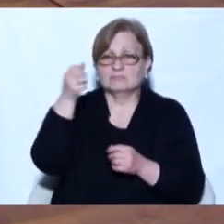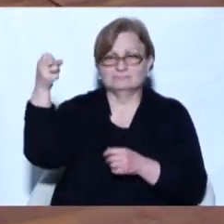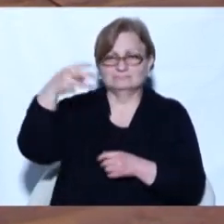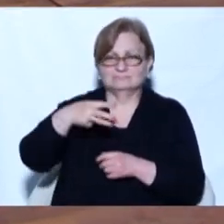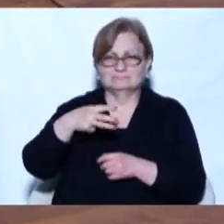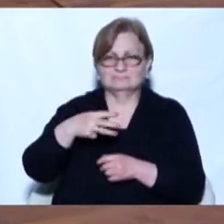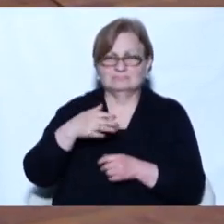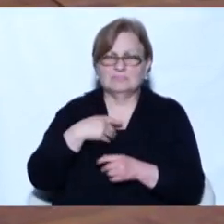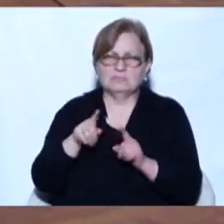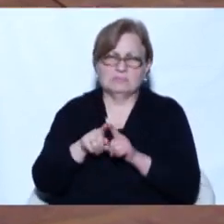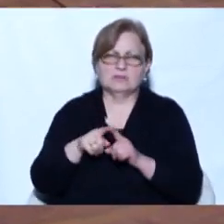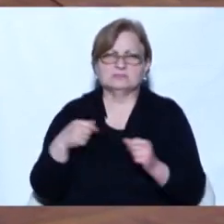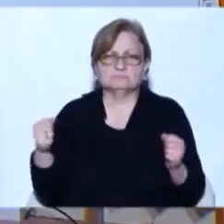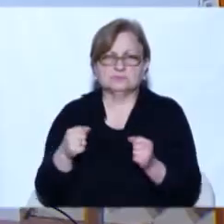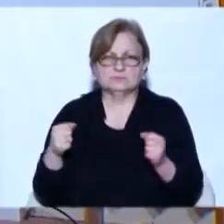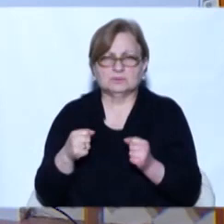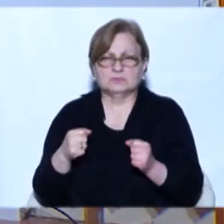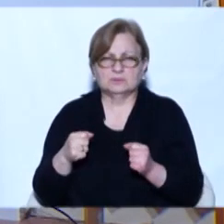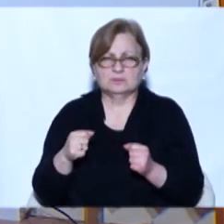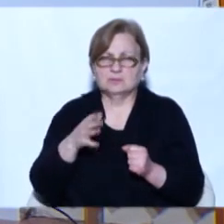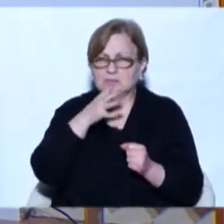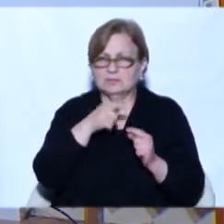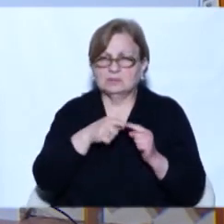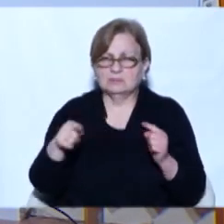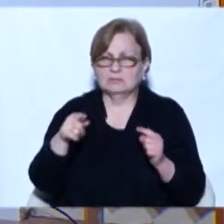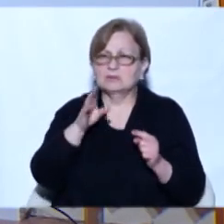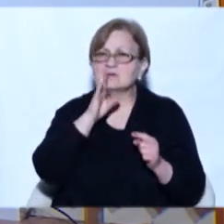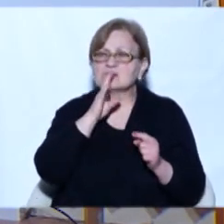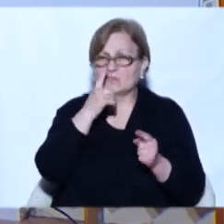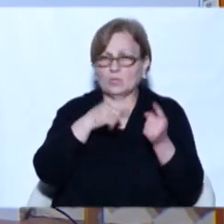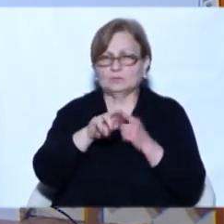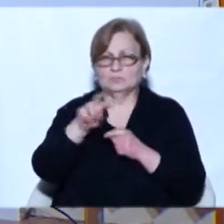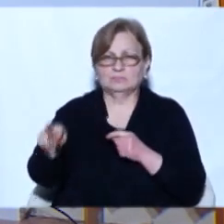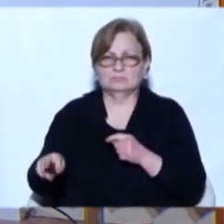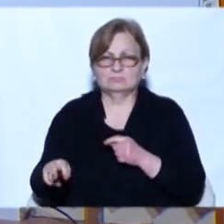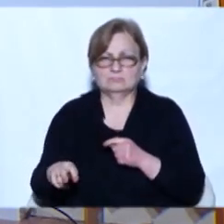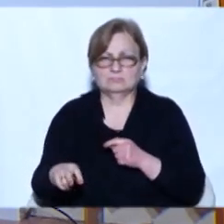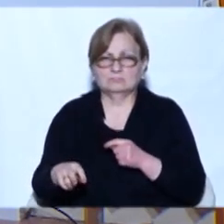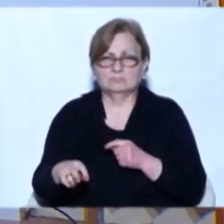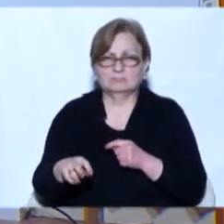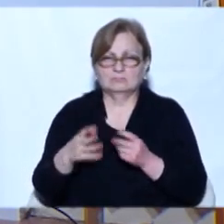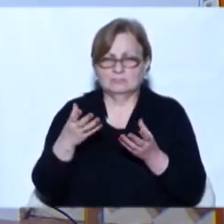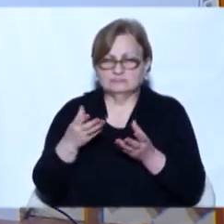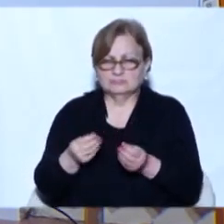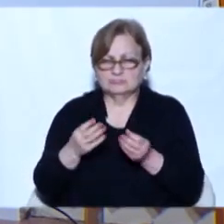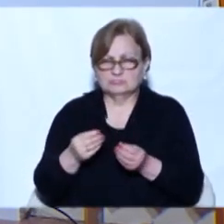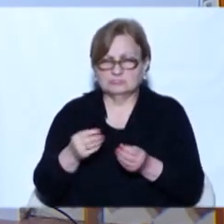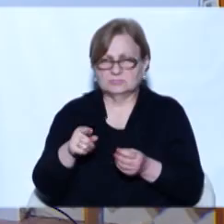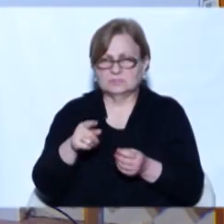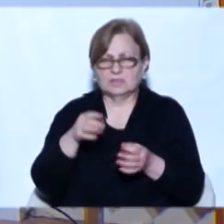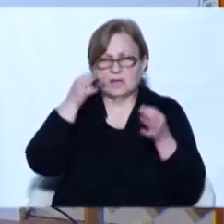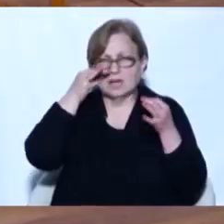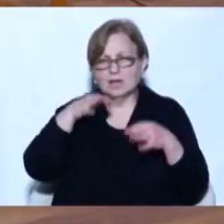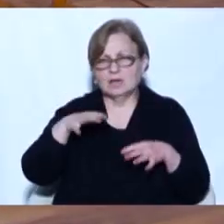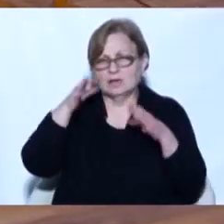მაგრამ მე მაინც მციოდა. ცოტა ხანში ის გოგონა მოსკუპდა ჩემთან და ერთიანად სველი რომ დამინახა ცხარე